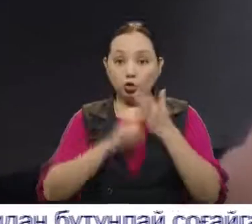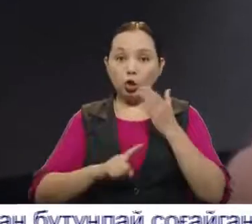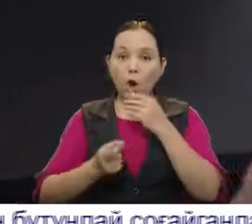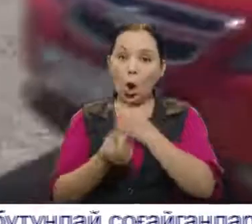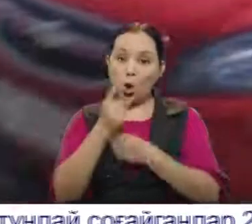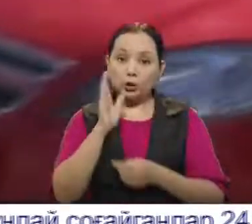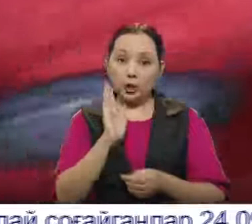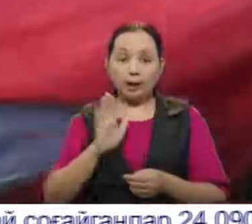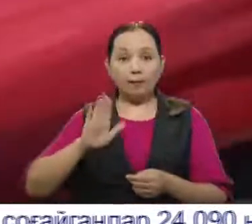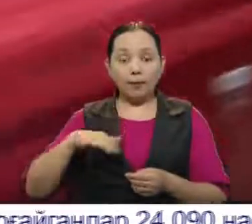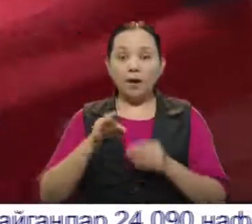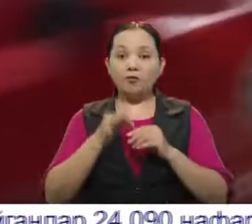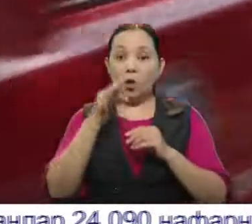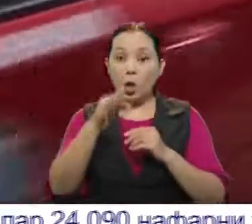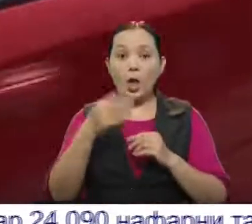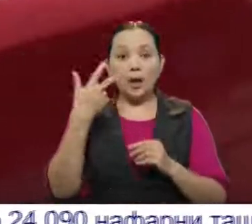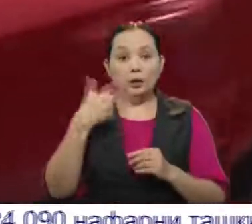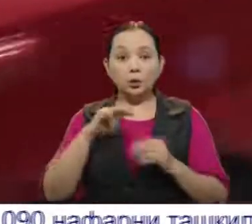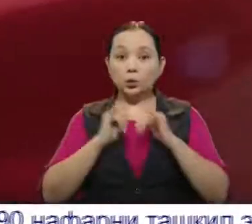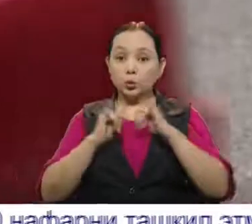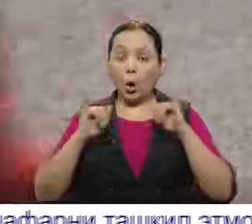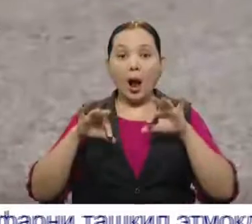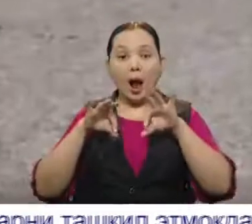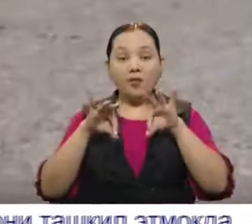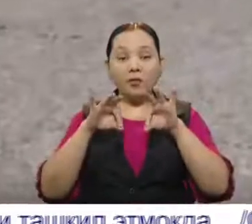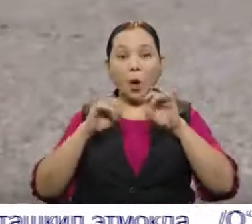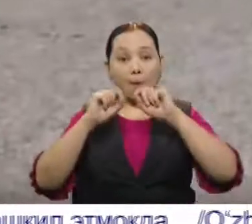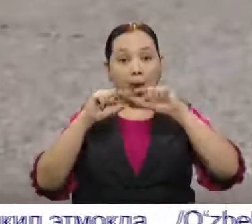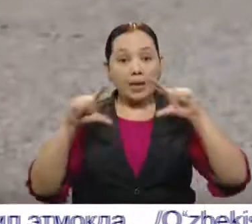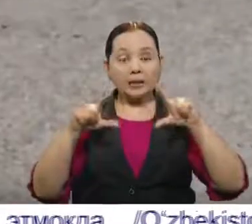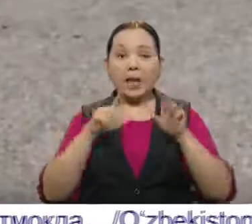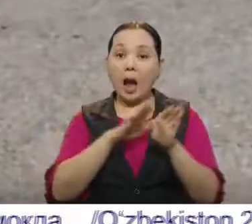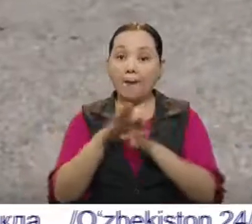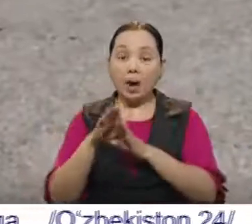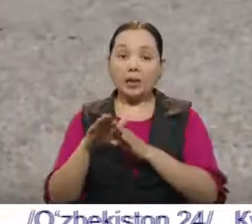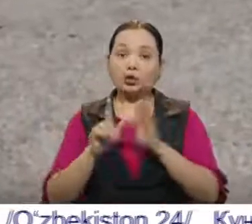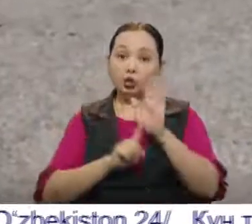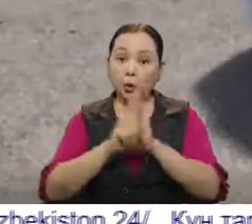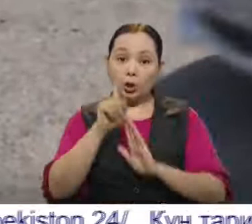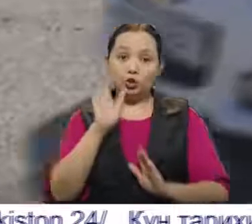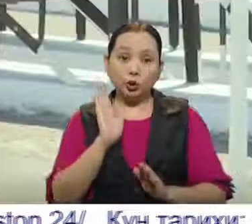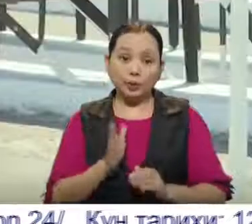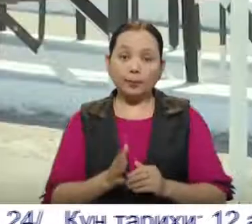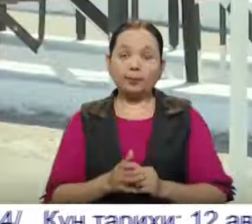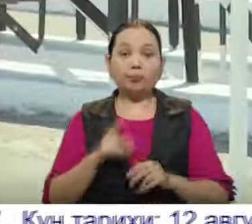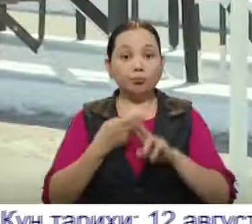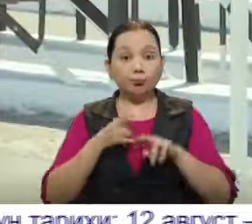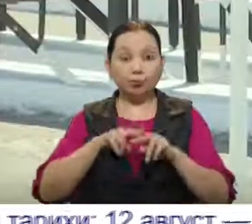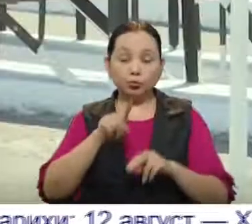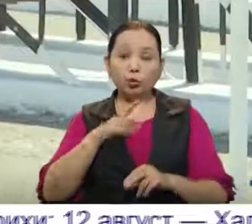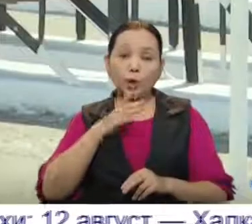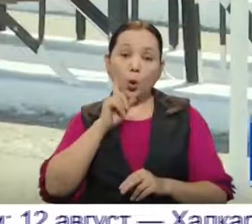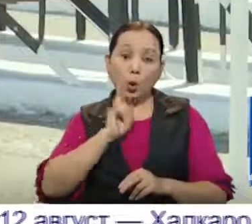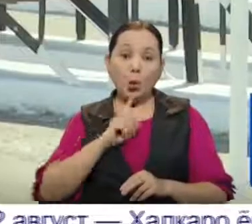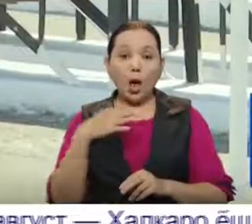hosil qilingach, viloyatdagi 30 dan ortiq avtomaktablarida amalga oshirishga kirishildi. Buning qulaylik